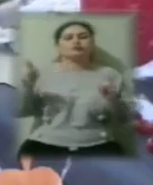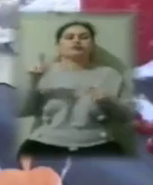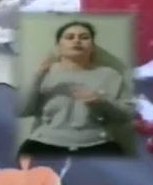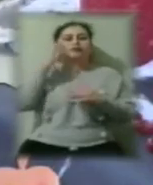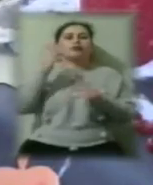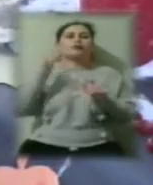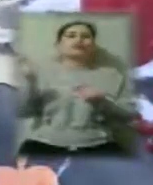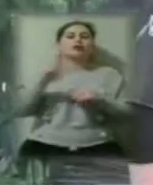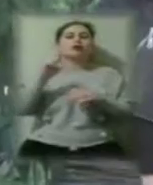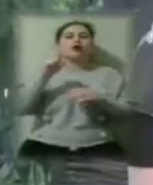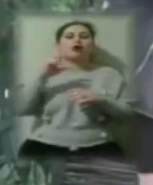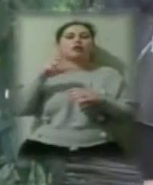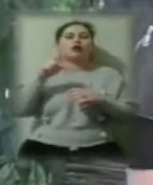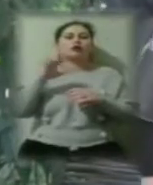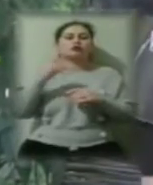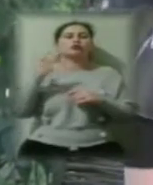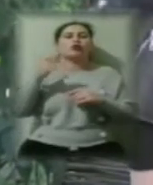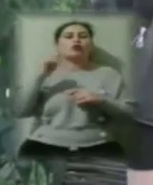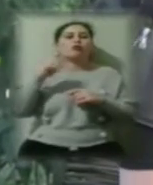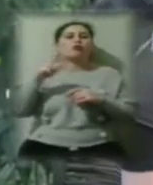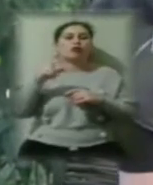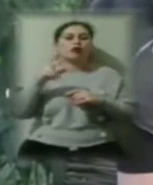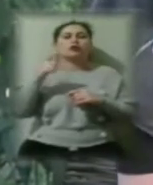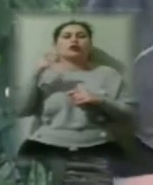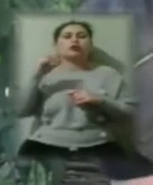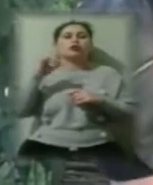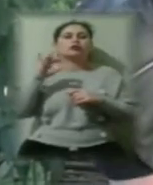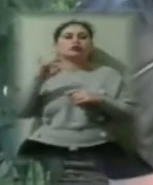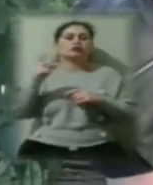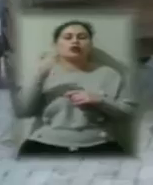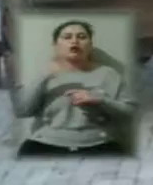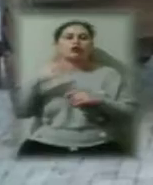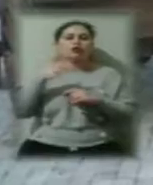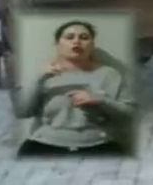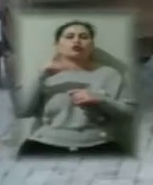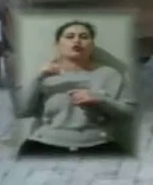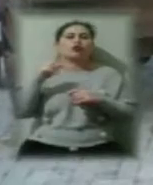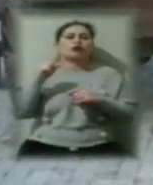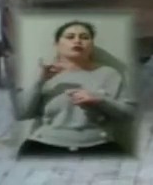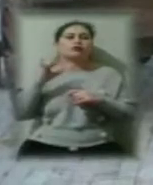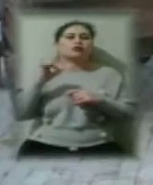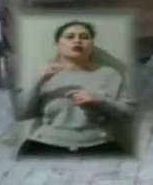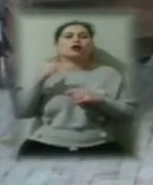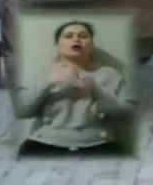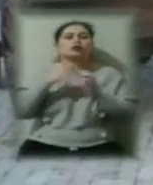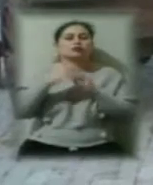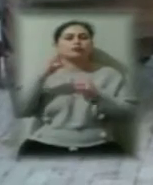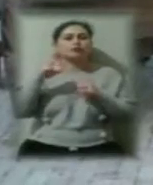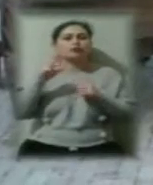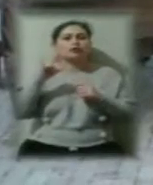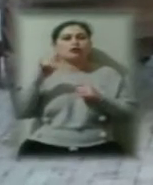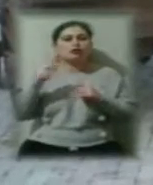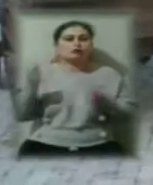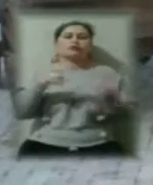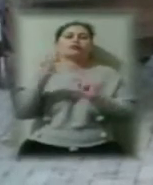з громад області. Це Білозерський район, Олешківський, Долматівська громада, селище Херсонської міської ради.